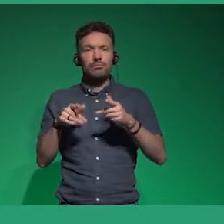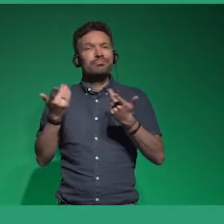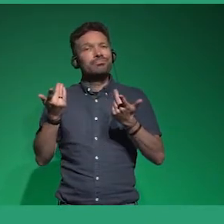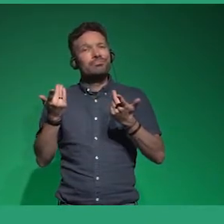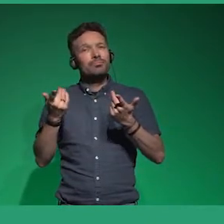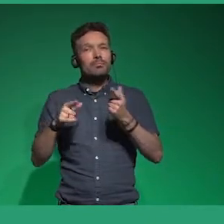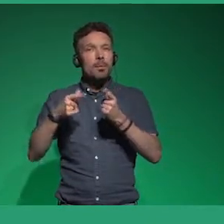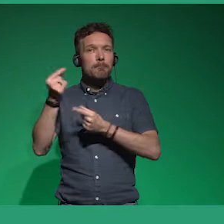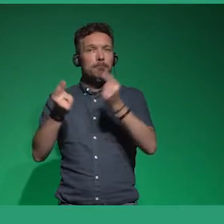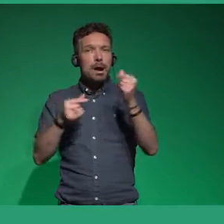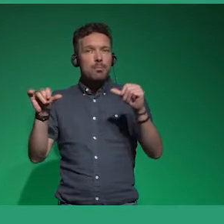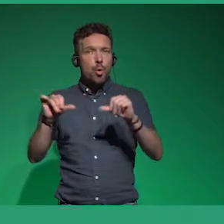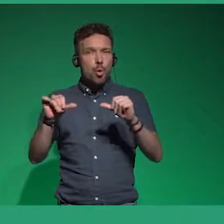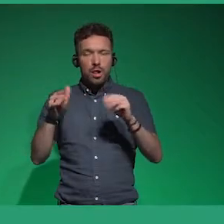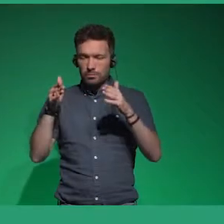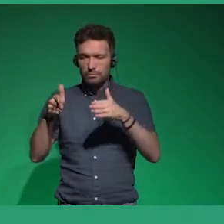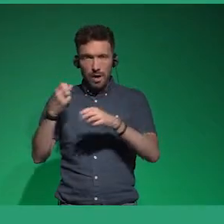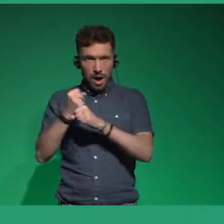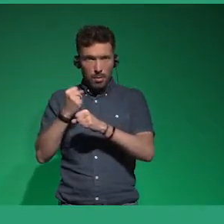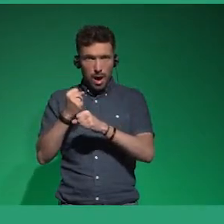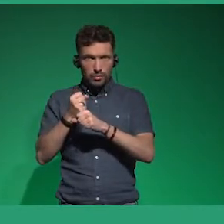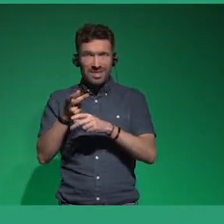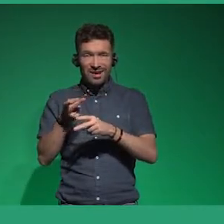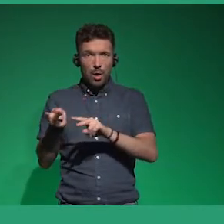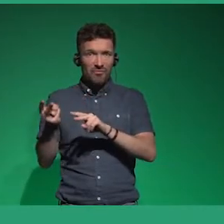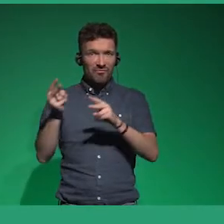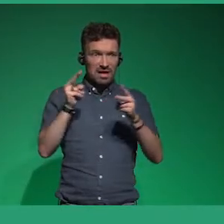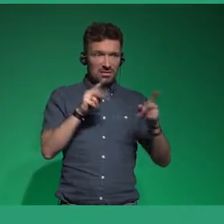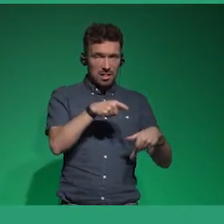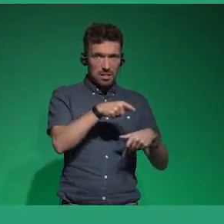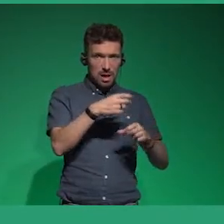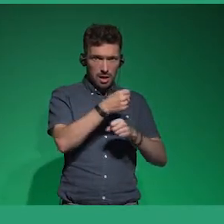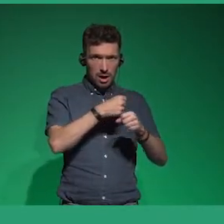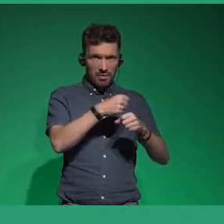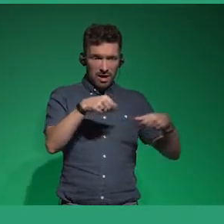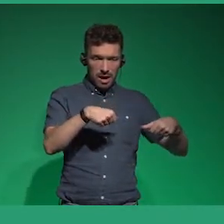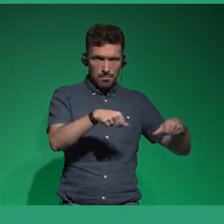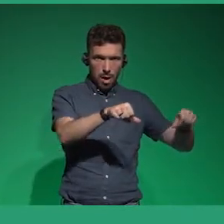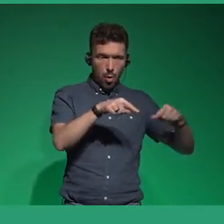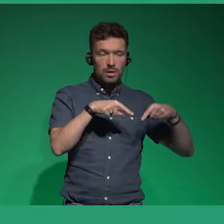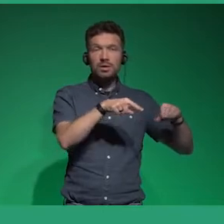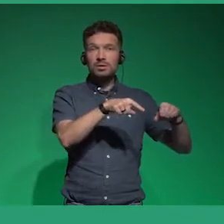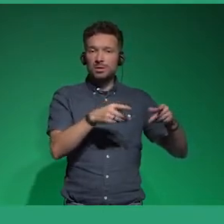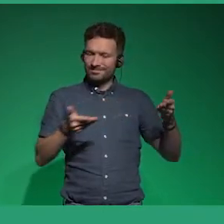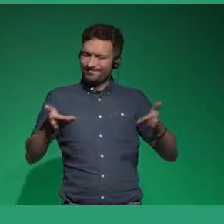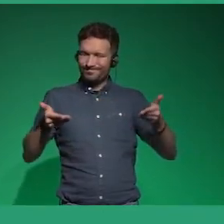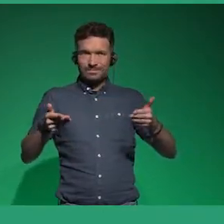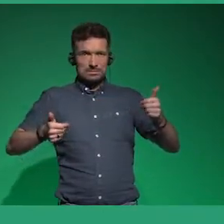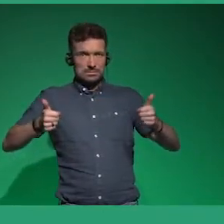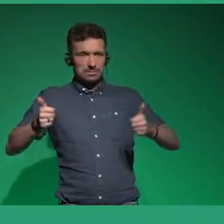better than planting palm oil. So it's also part of fundraising for them to sustain.